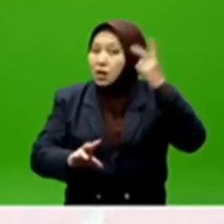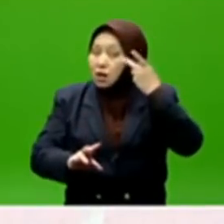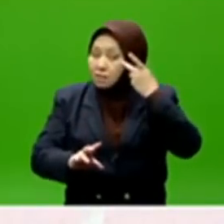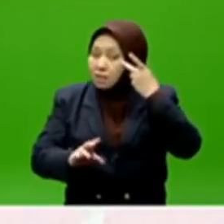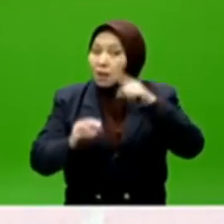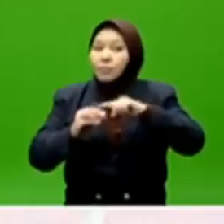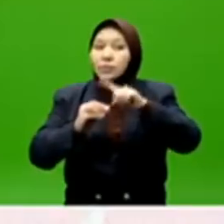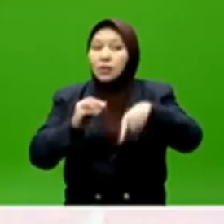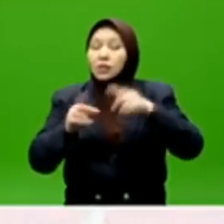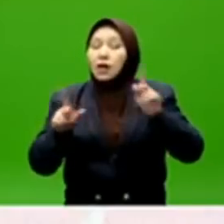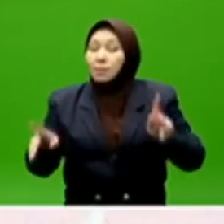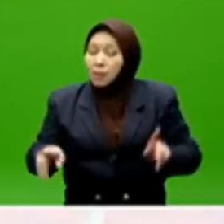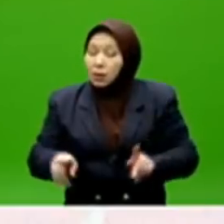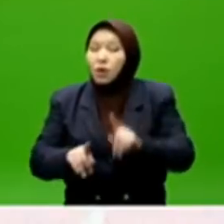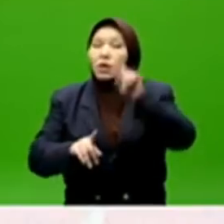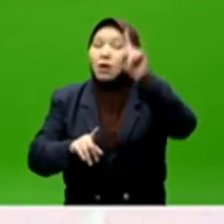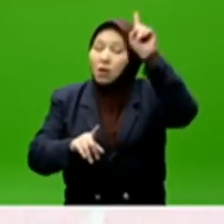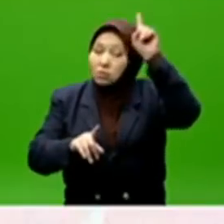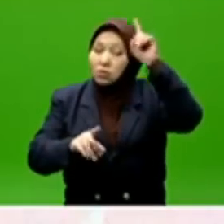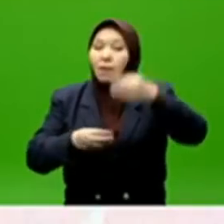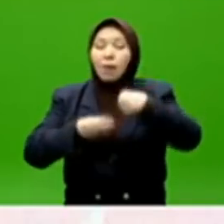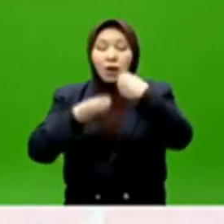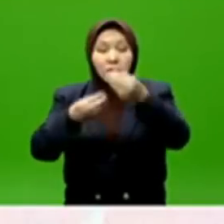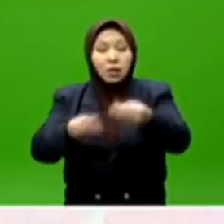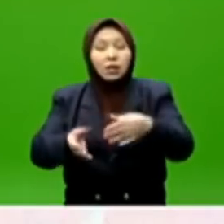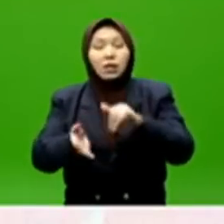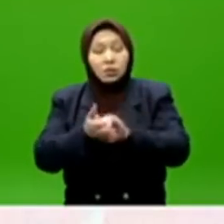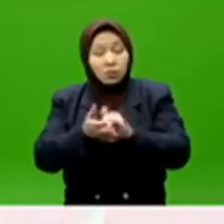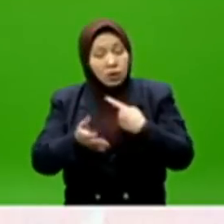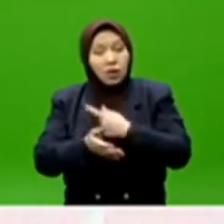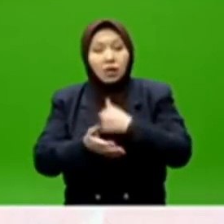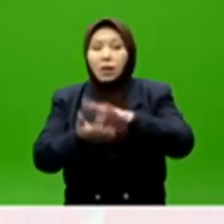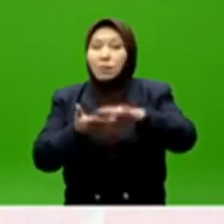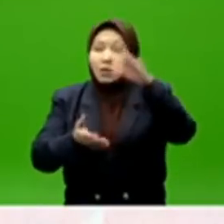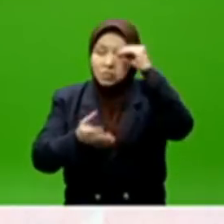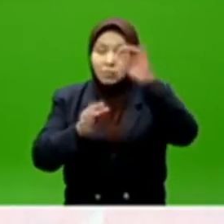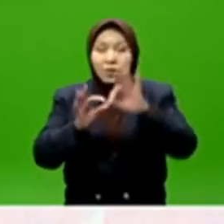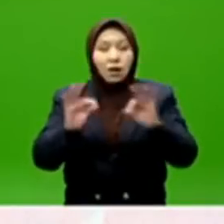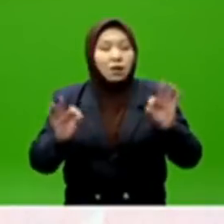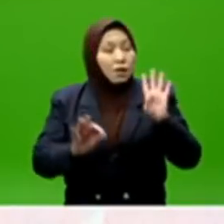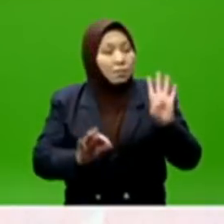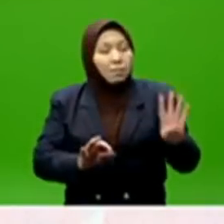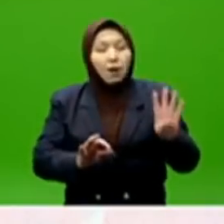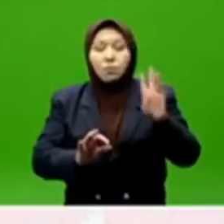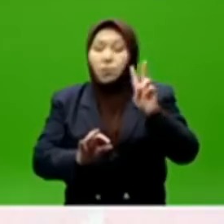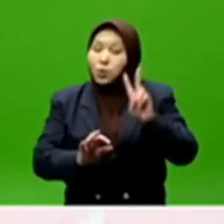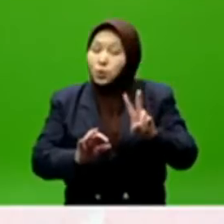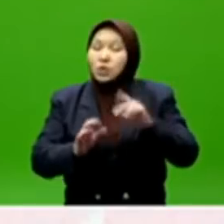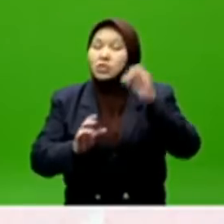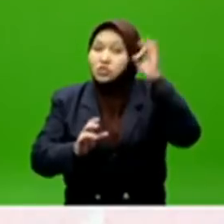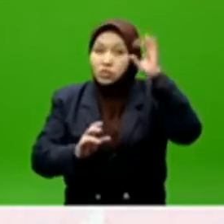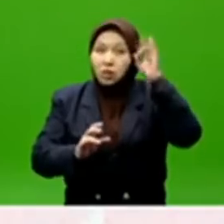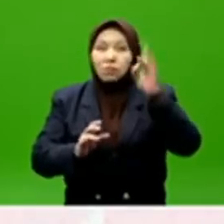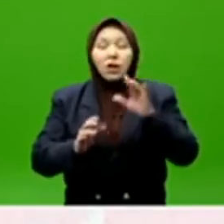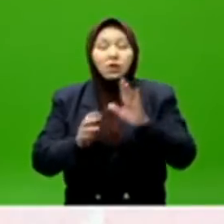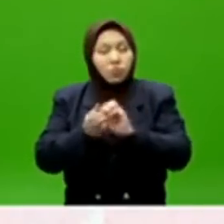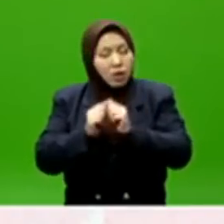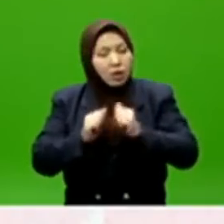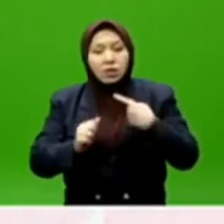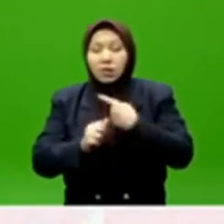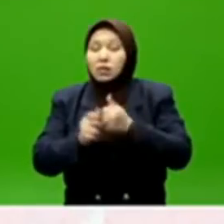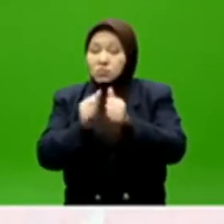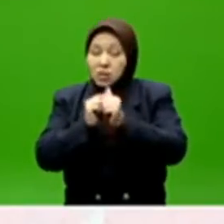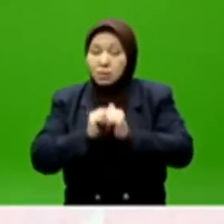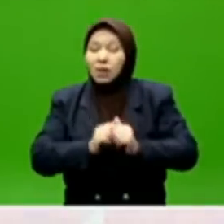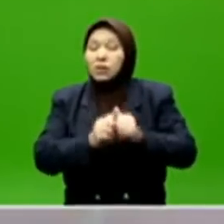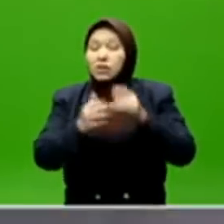tentang peluang yang Allah berikan. Itu yang kita akan belajar pada ayat 42 insya-Allah. Jadi mari sama-sama tuan-tuan sekalian,